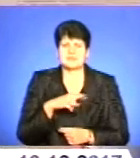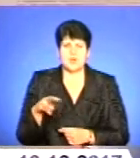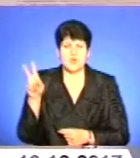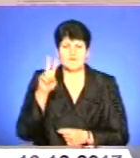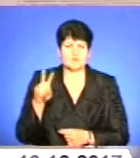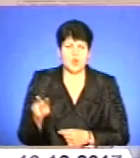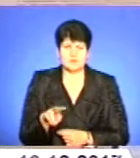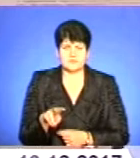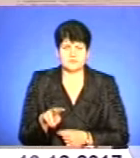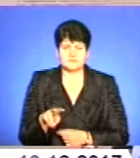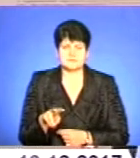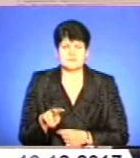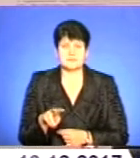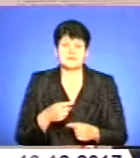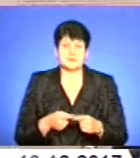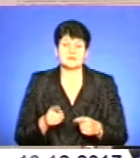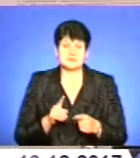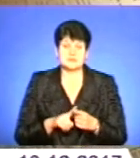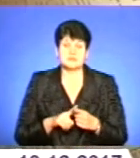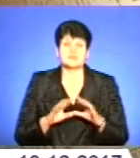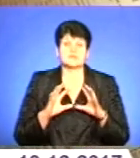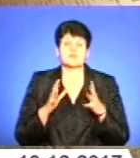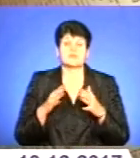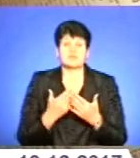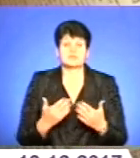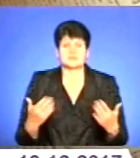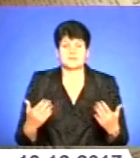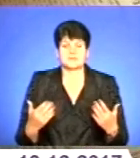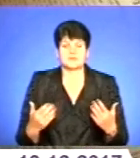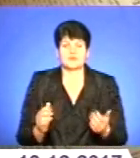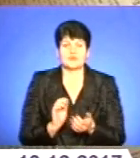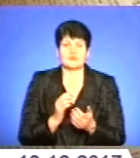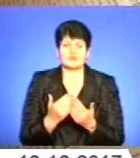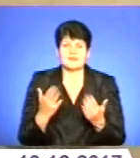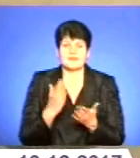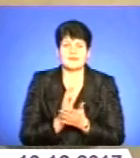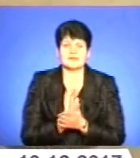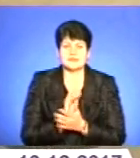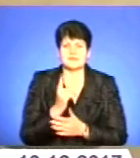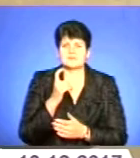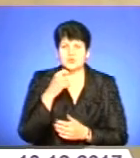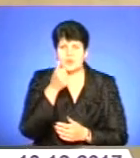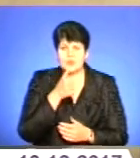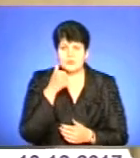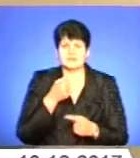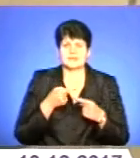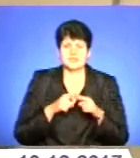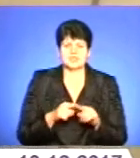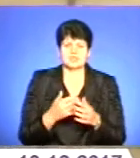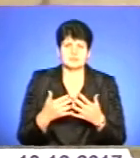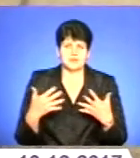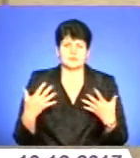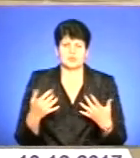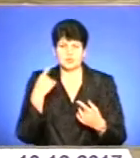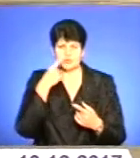доларів. І то вже світовий музей. У музеї є газети сторічної давності, технічні прилади, особисті речі журналістів